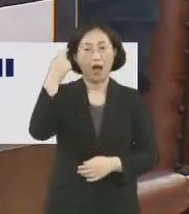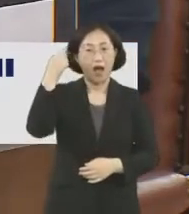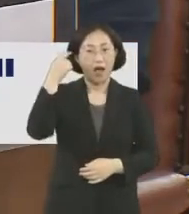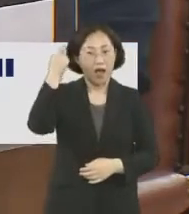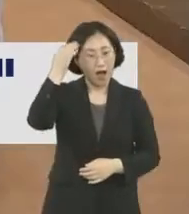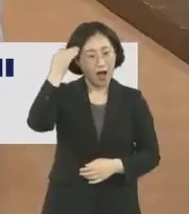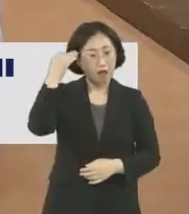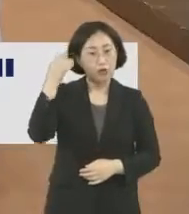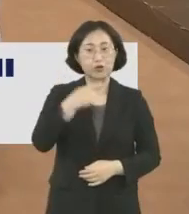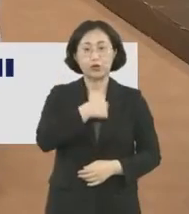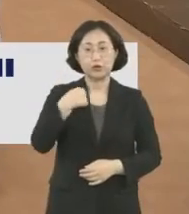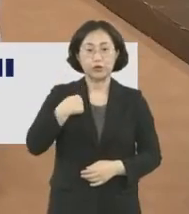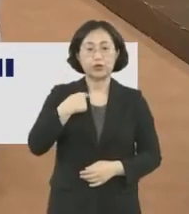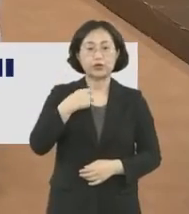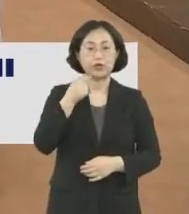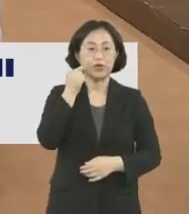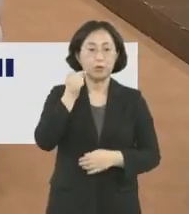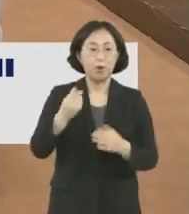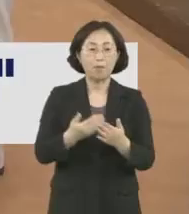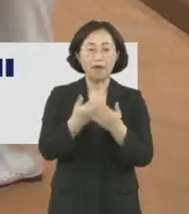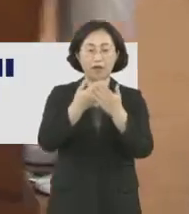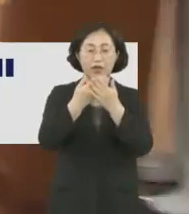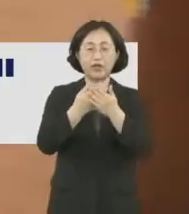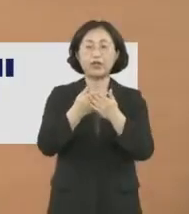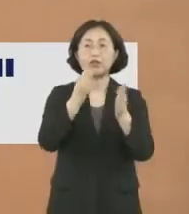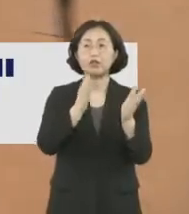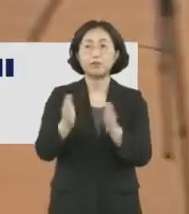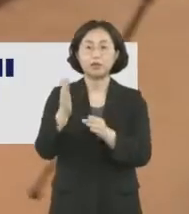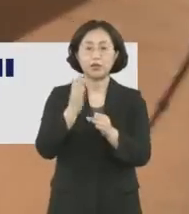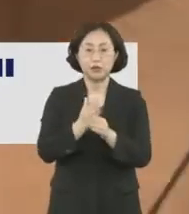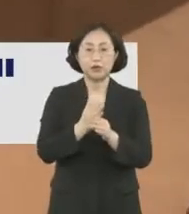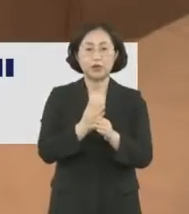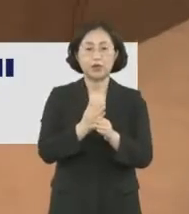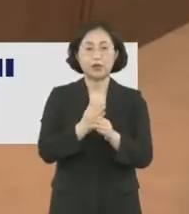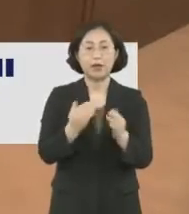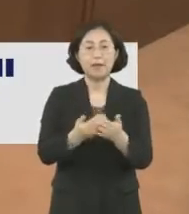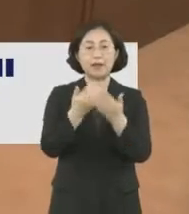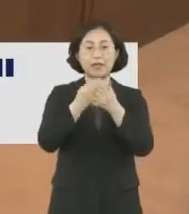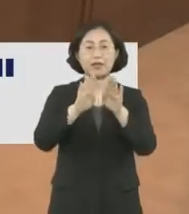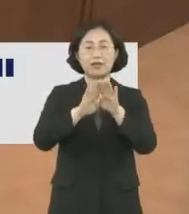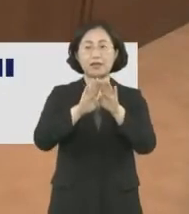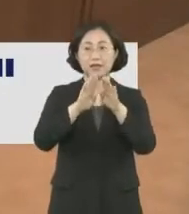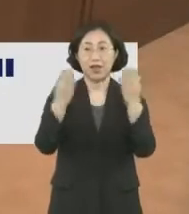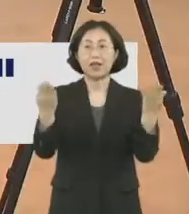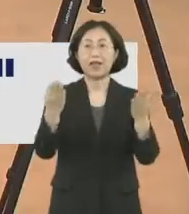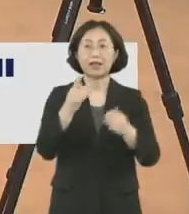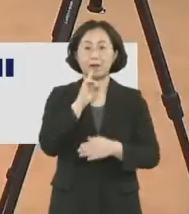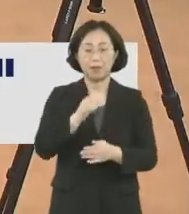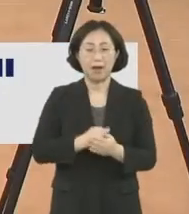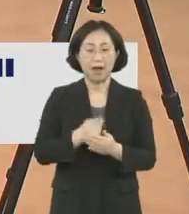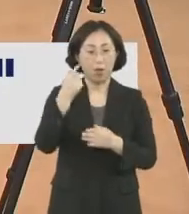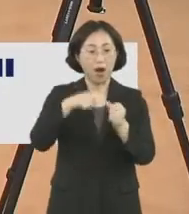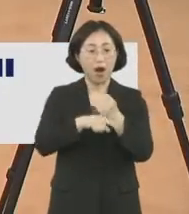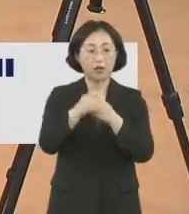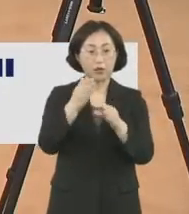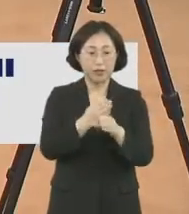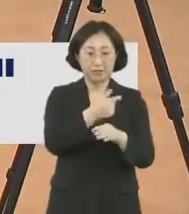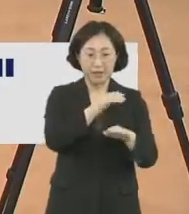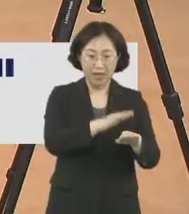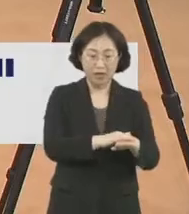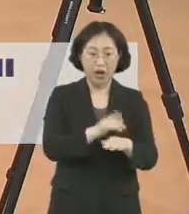중심지로 거듭나는 준비를 하고 있다며 충청 대세시대를 활짝 열겠다고 강조했습니다. 또 과학중심도시